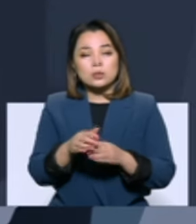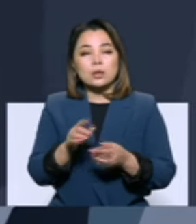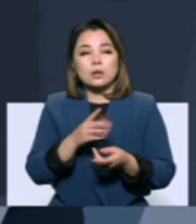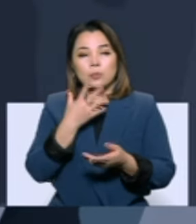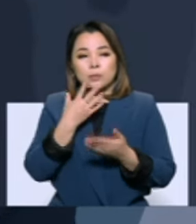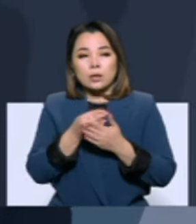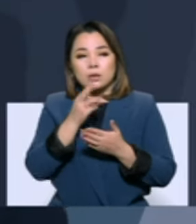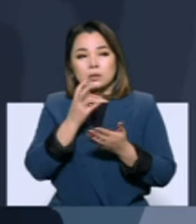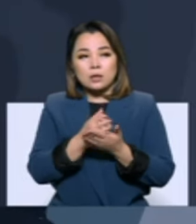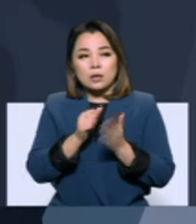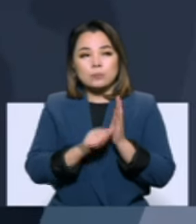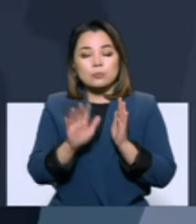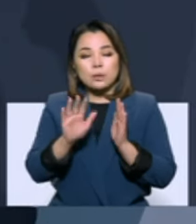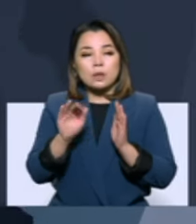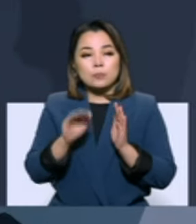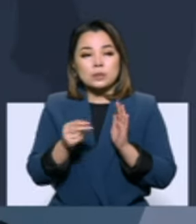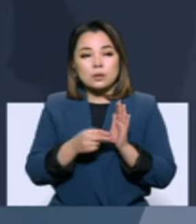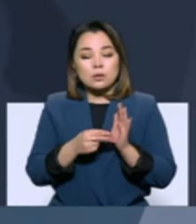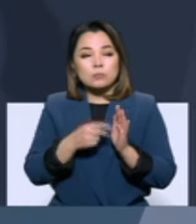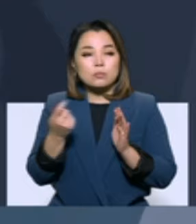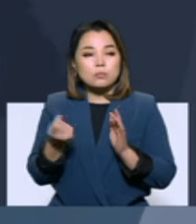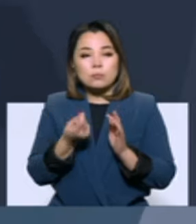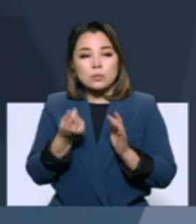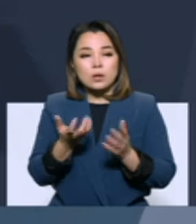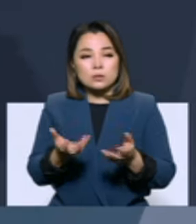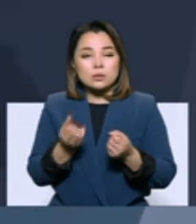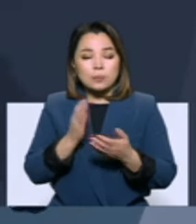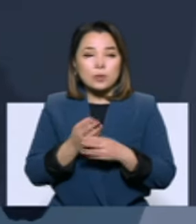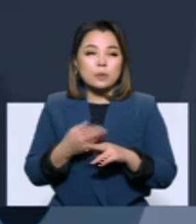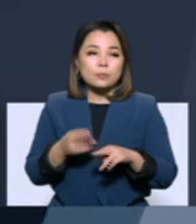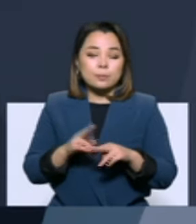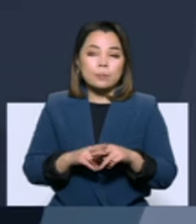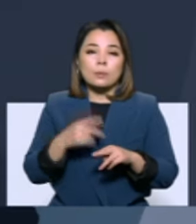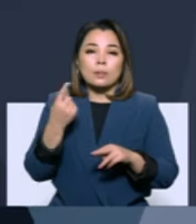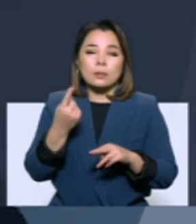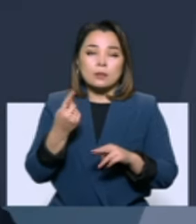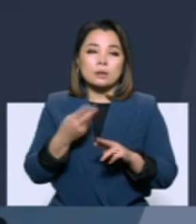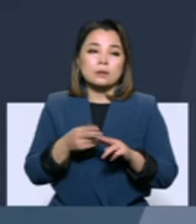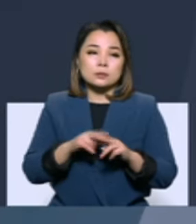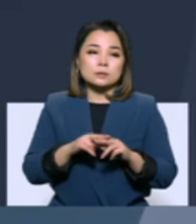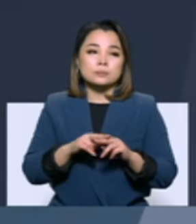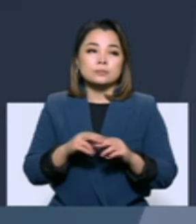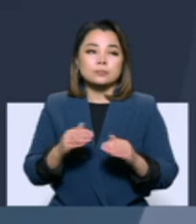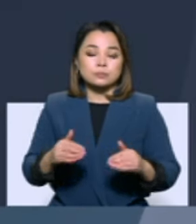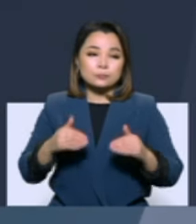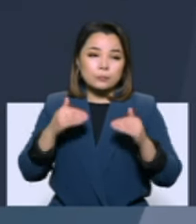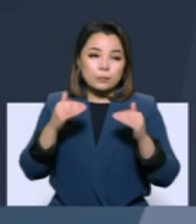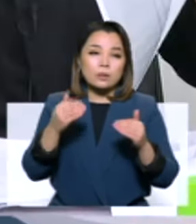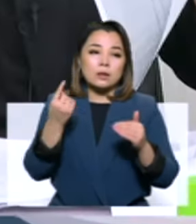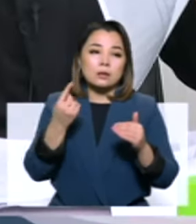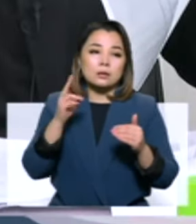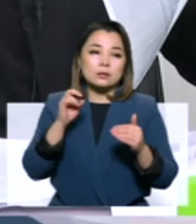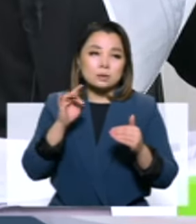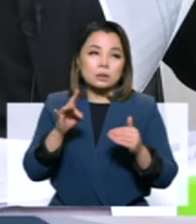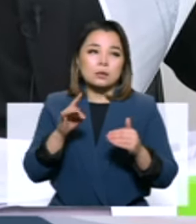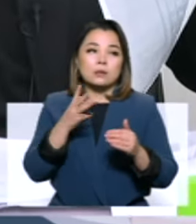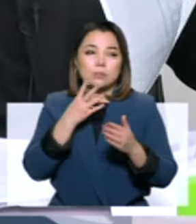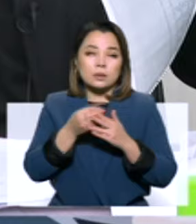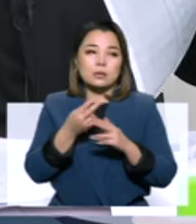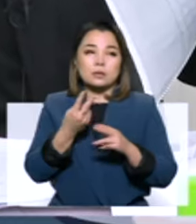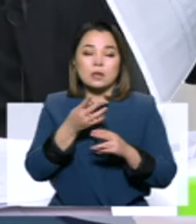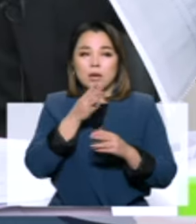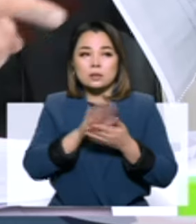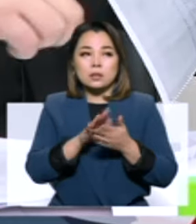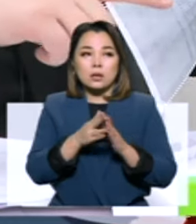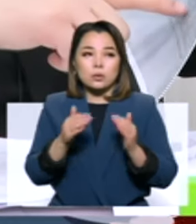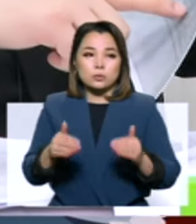өзгенің 65 768 теңге алып отыр. Міне, енді бірінші сол кезде көтеріледі де, және 1 қаңтарда екінші кезең